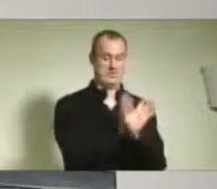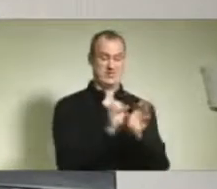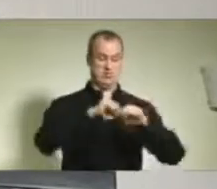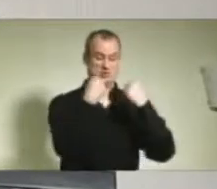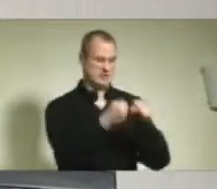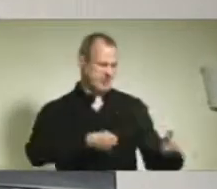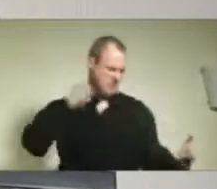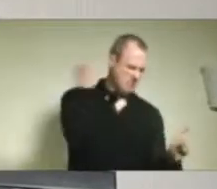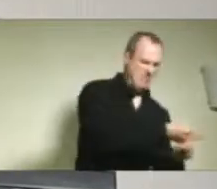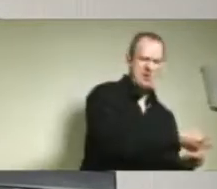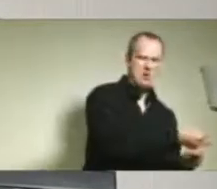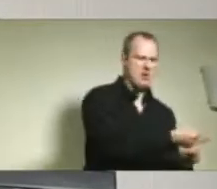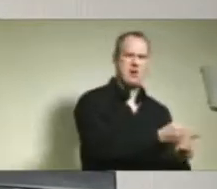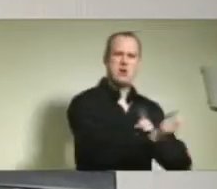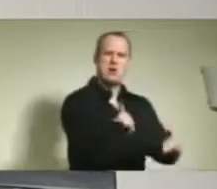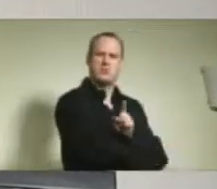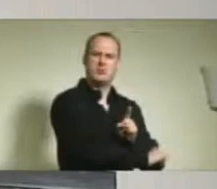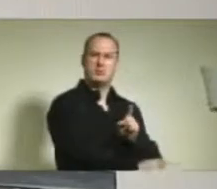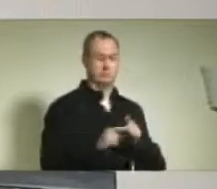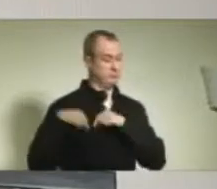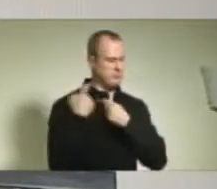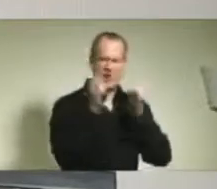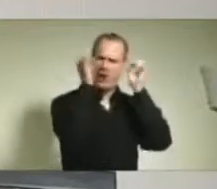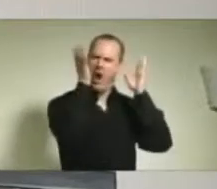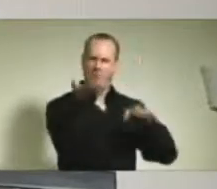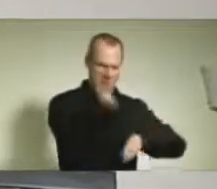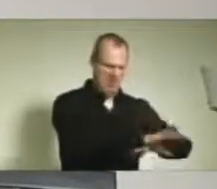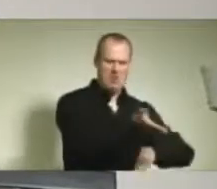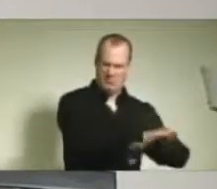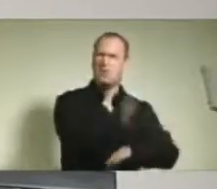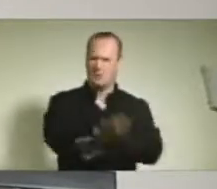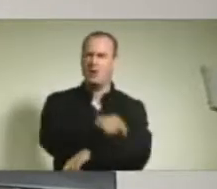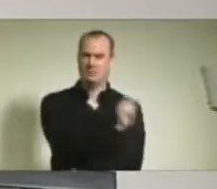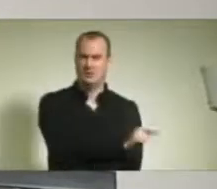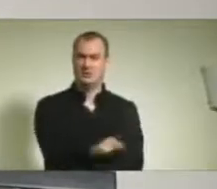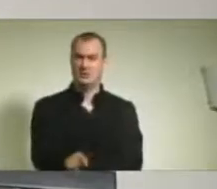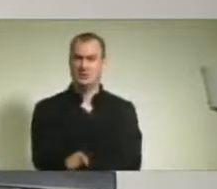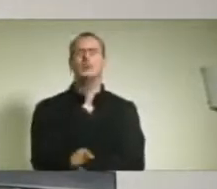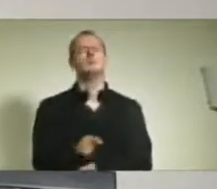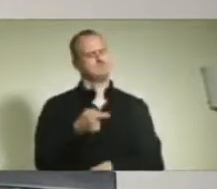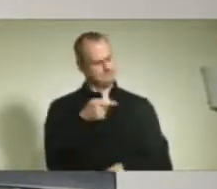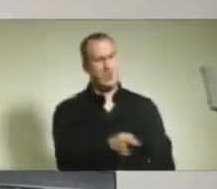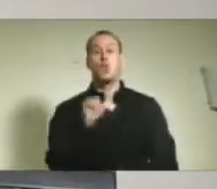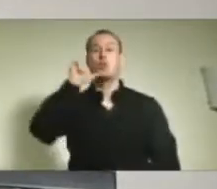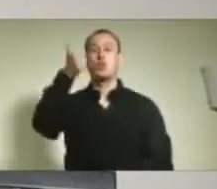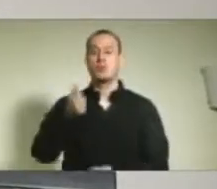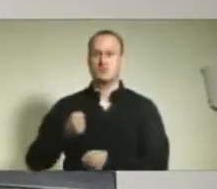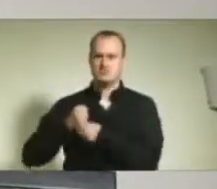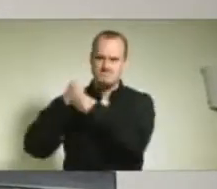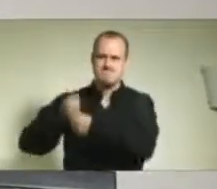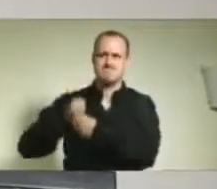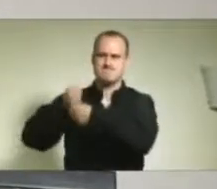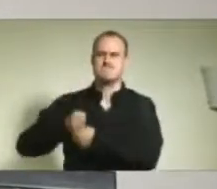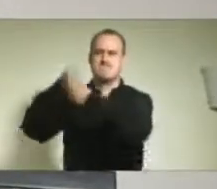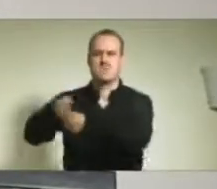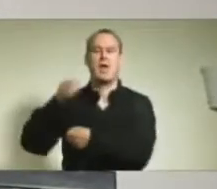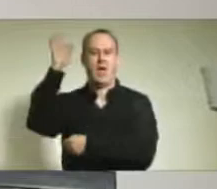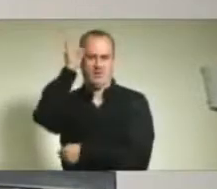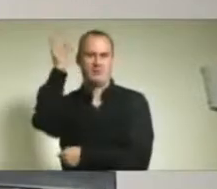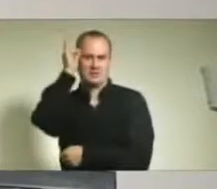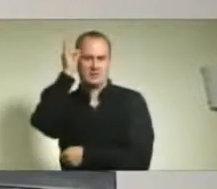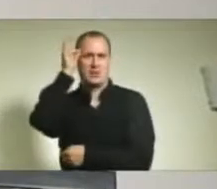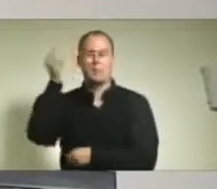sur les drames qui se sont produits à la Poste ces dernières années, donc demain, nos militants en France vont remettre ce petit